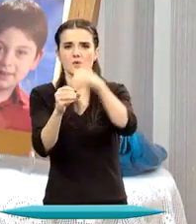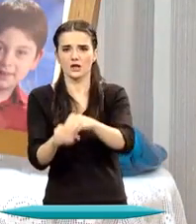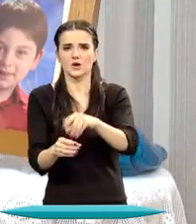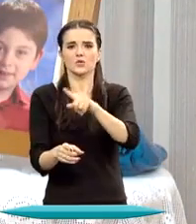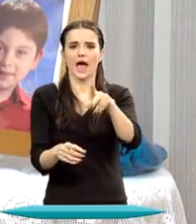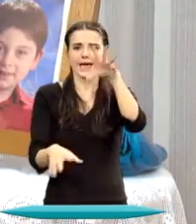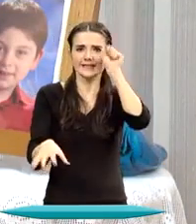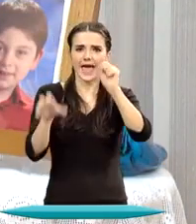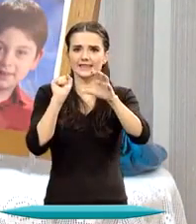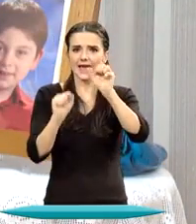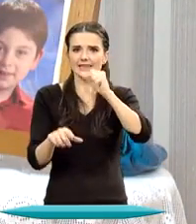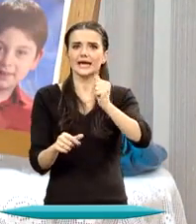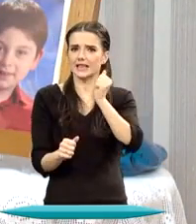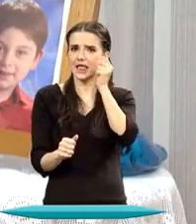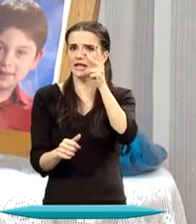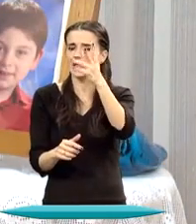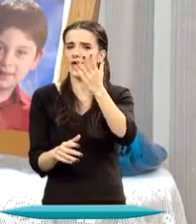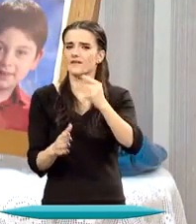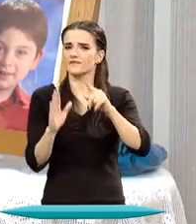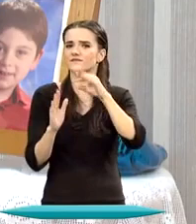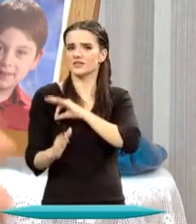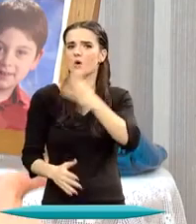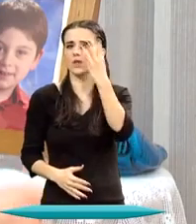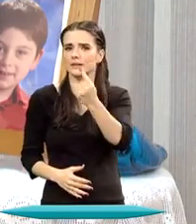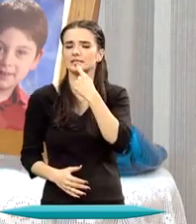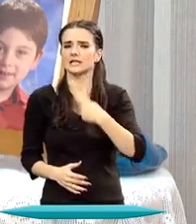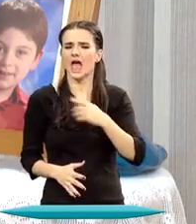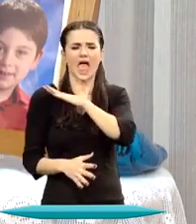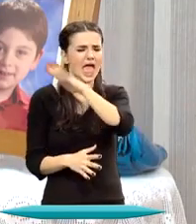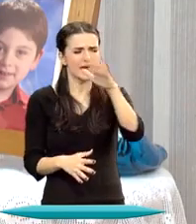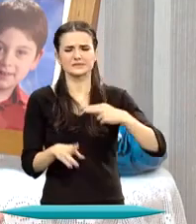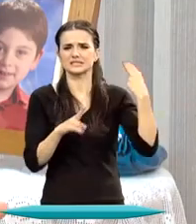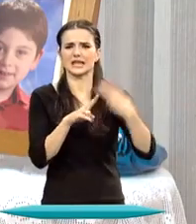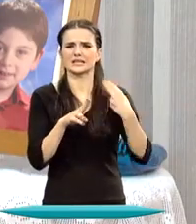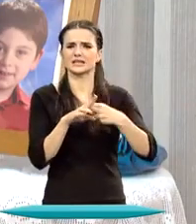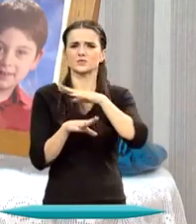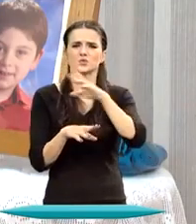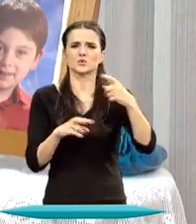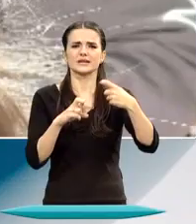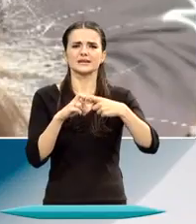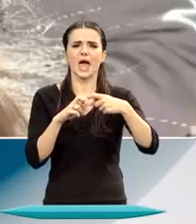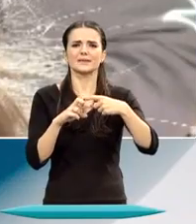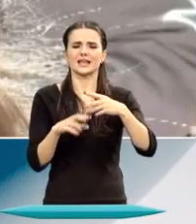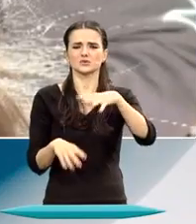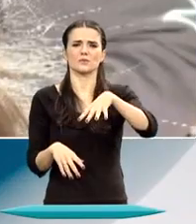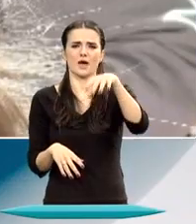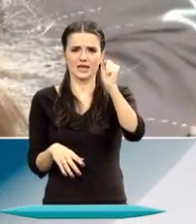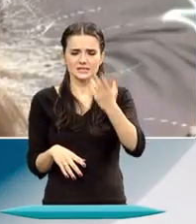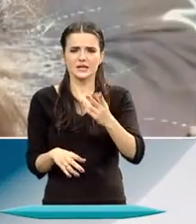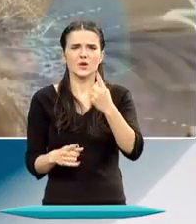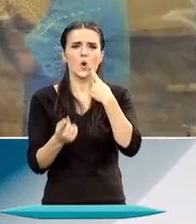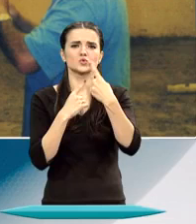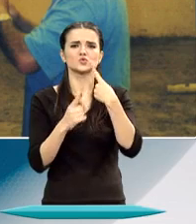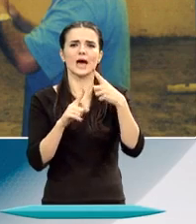dediler. Hepsini yaptık. Bütün rehabilitasyon merkezleri, konuşma terapistleri. Tabii ben çalışıyorum,